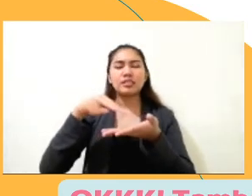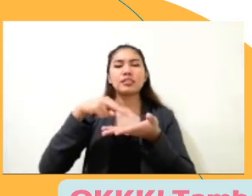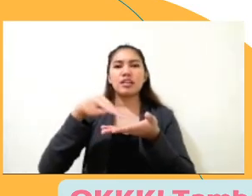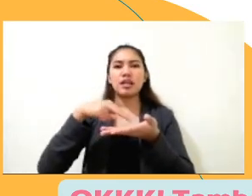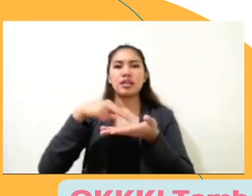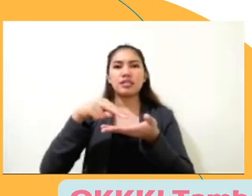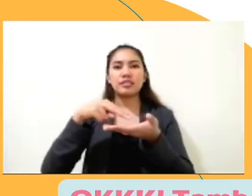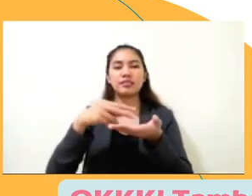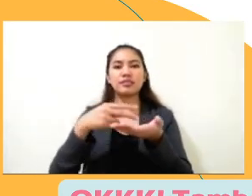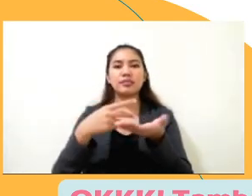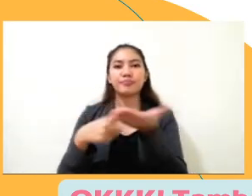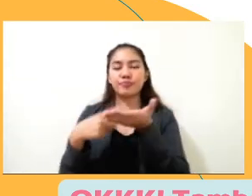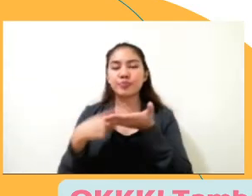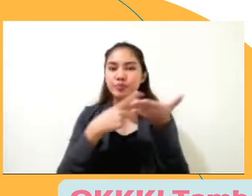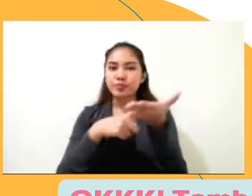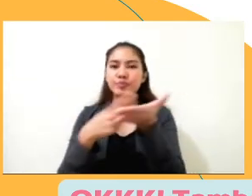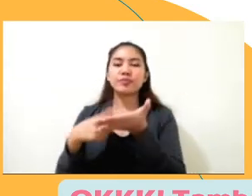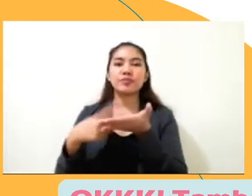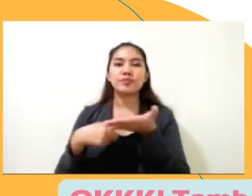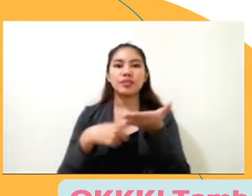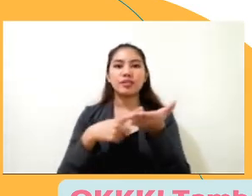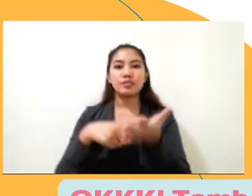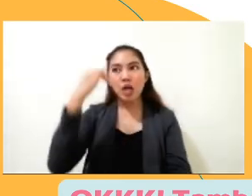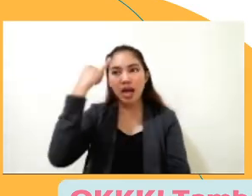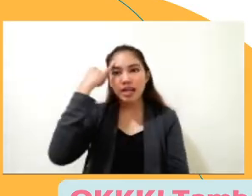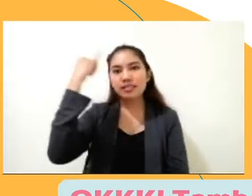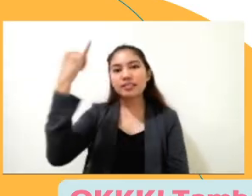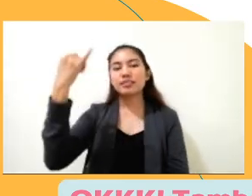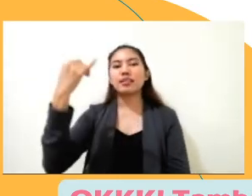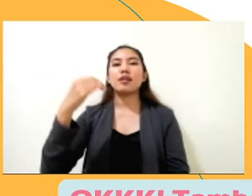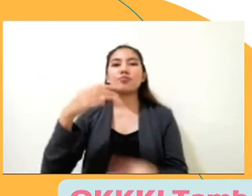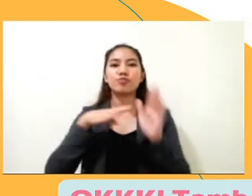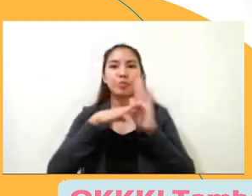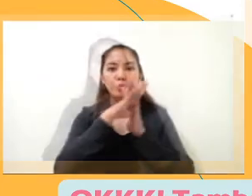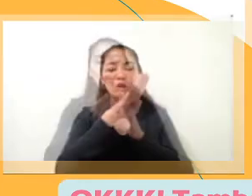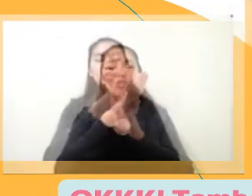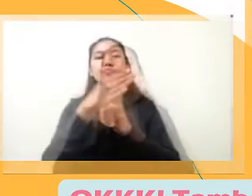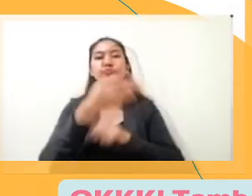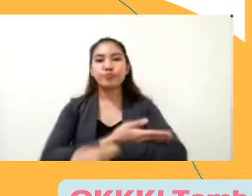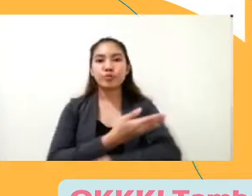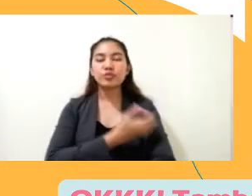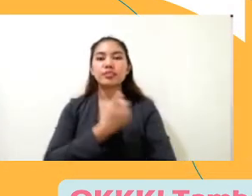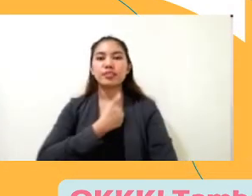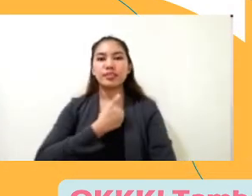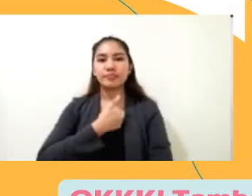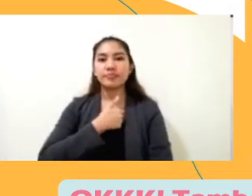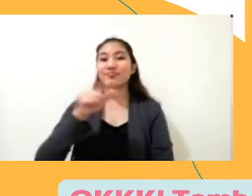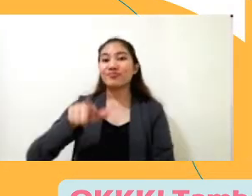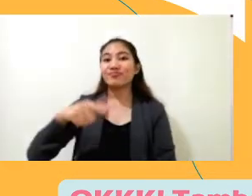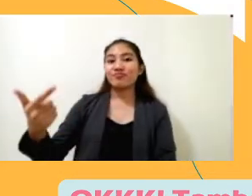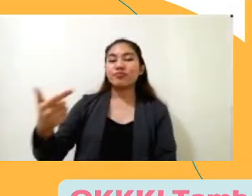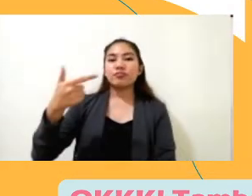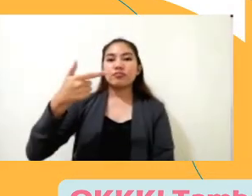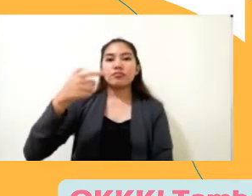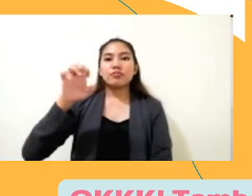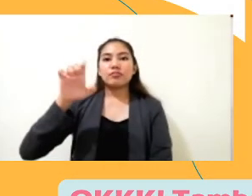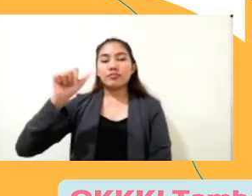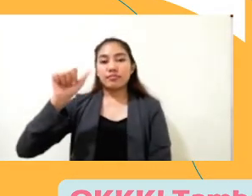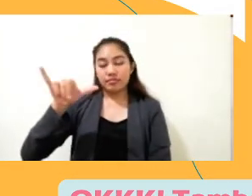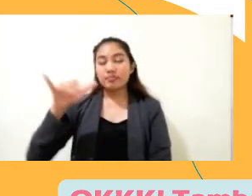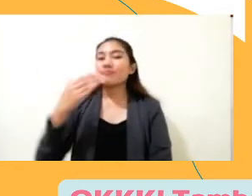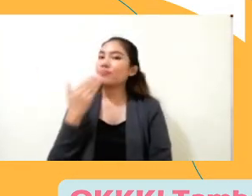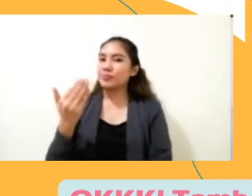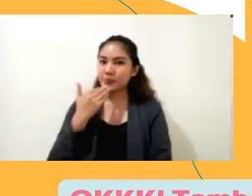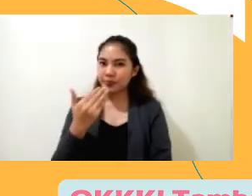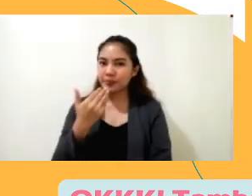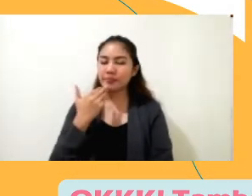ng buong idea of development, at kay Ate Jelay sa pagpapalalim ng ating pag-intindi sa mga